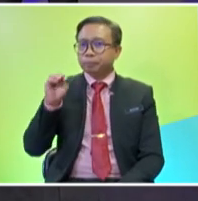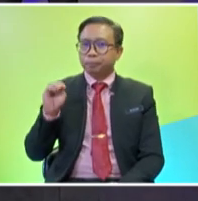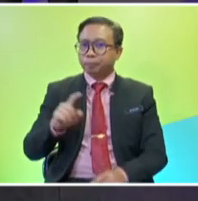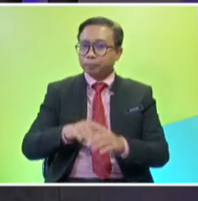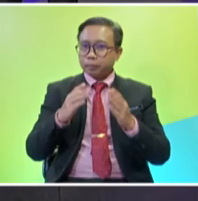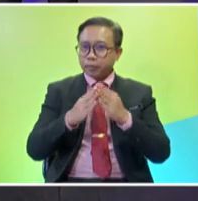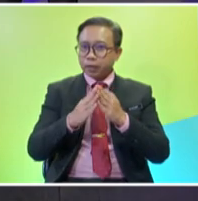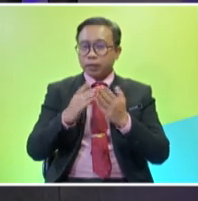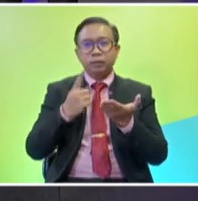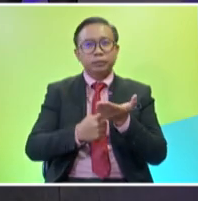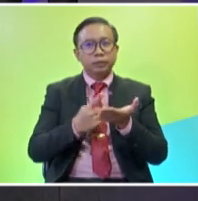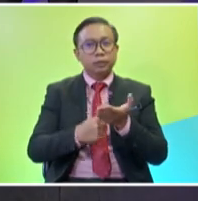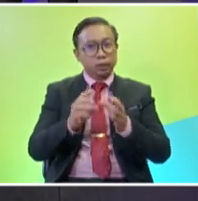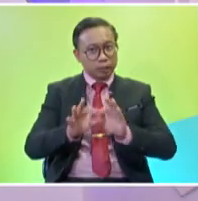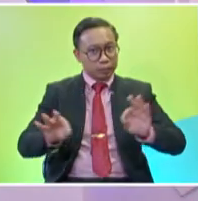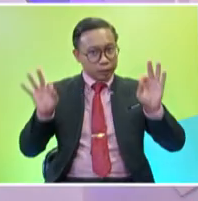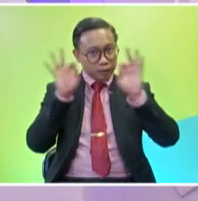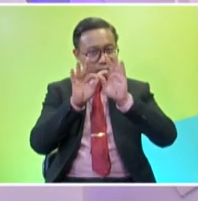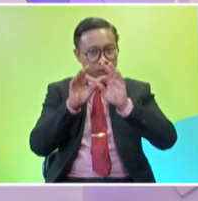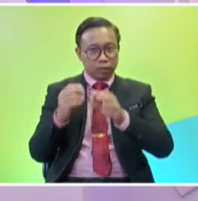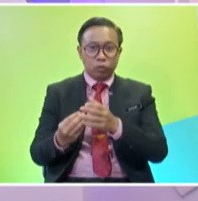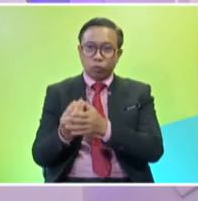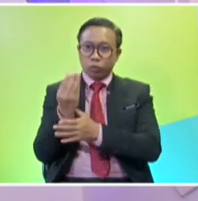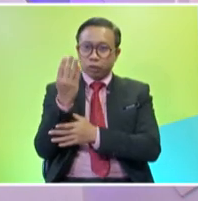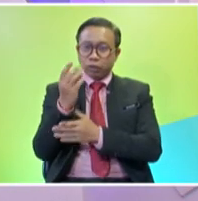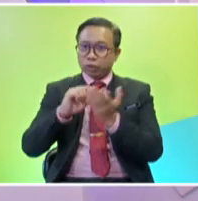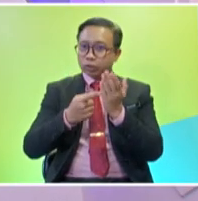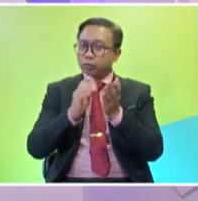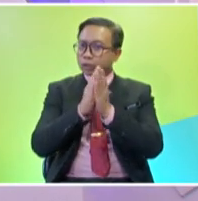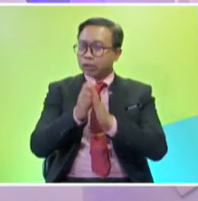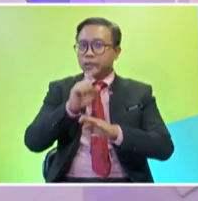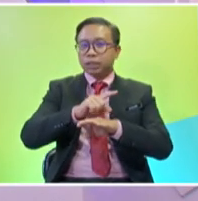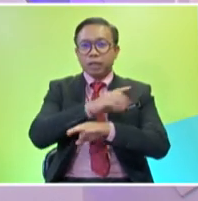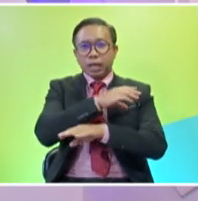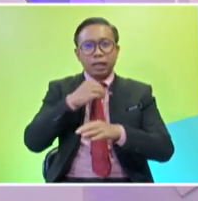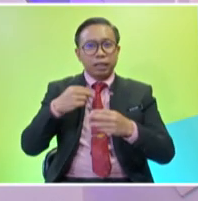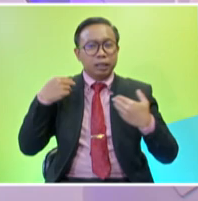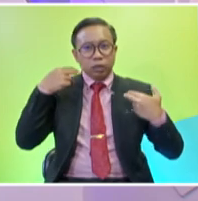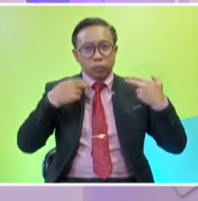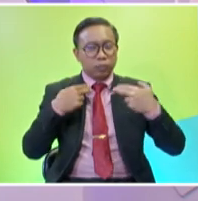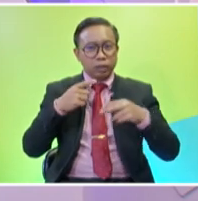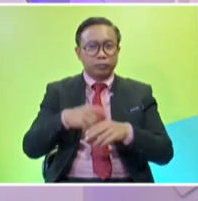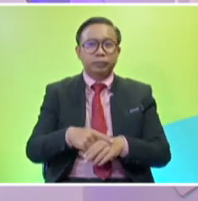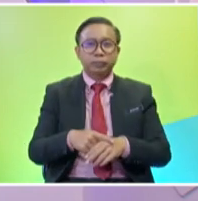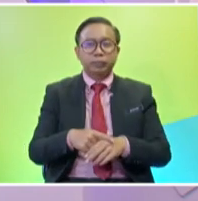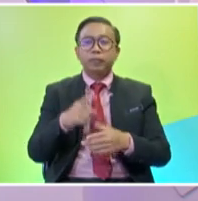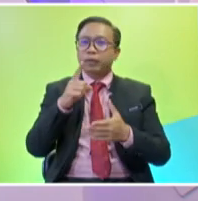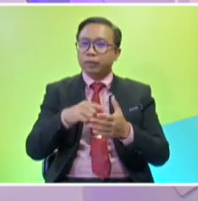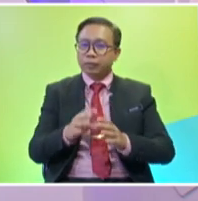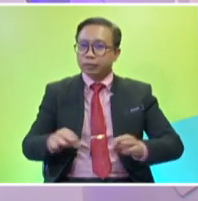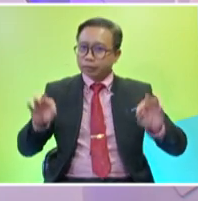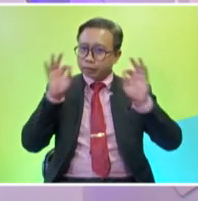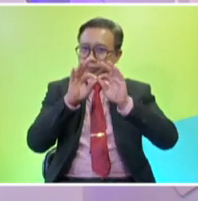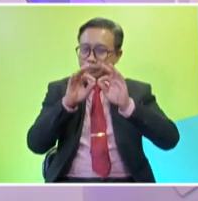tidak bincang kepentingan tumbuh-tumbuh semua jadi dan juga kehidupan liar Apa pentingnya semua nih pentingnya pada